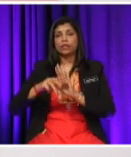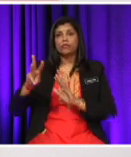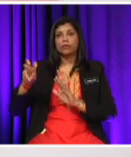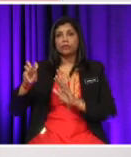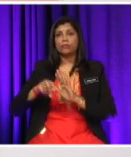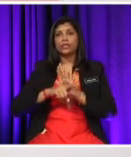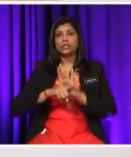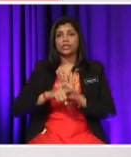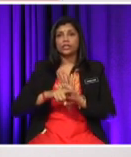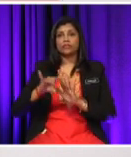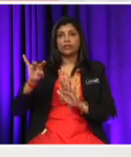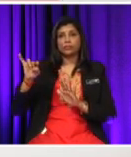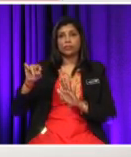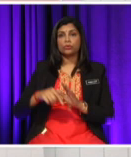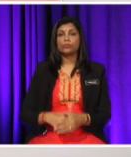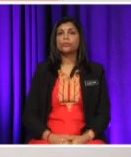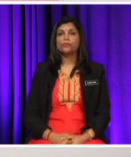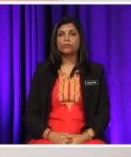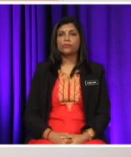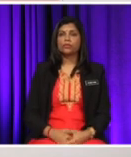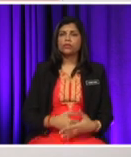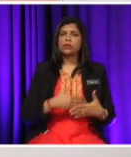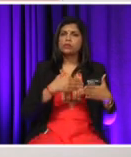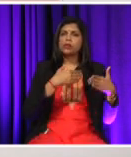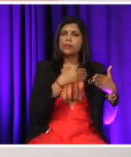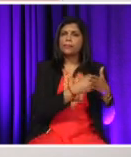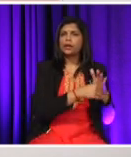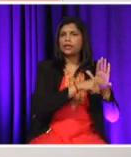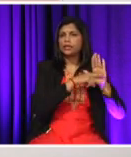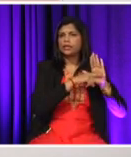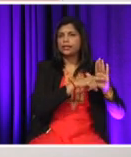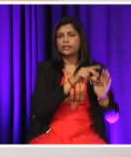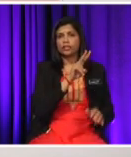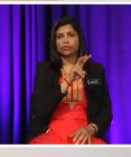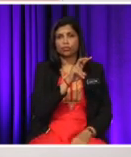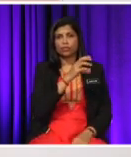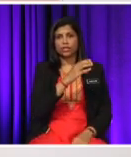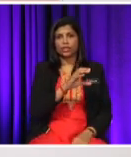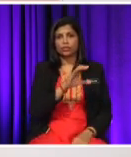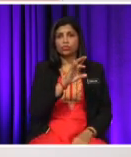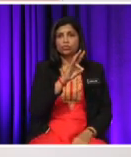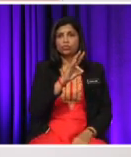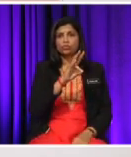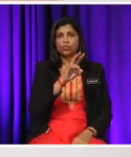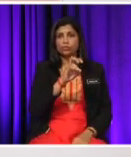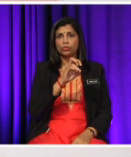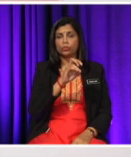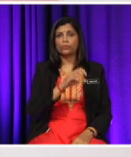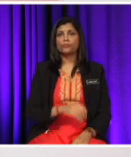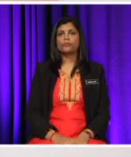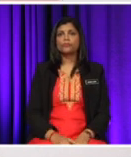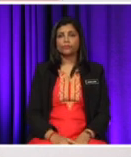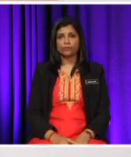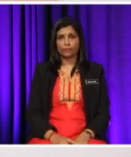273 itu dia punya suhu mutlak suhu mutlak gitu negatif